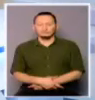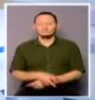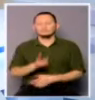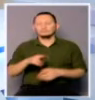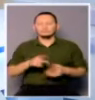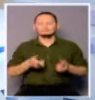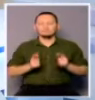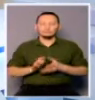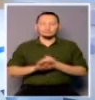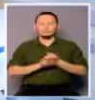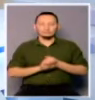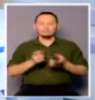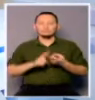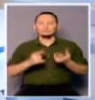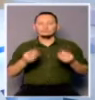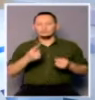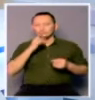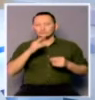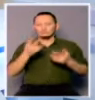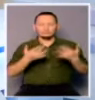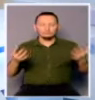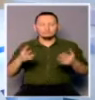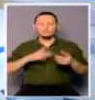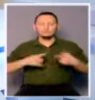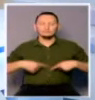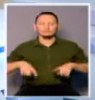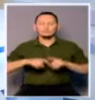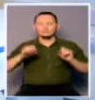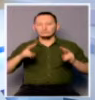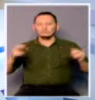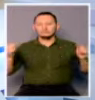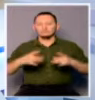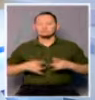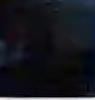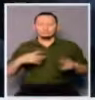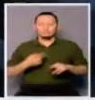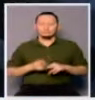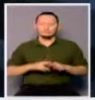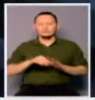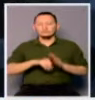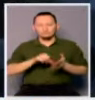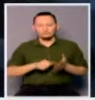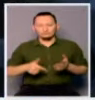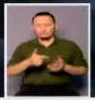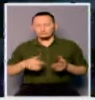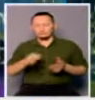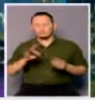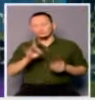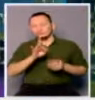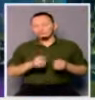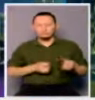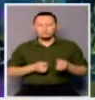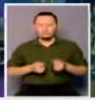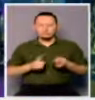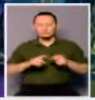Рухани келісім күнін өңіріміздегі бірнеше ұлттың өкілдері Құрманғазы атындағы мәдениет сарайында атап өтті. Қатысушыларға Атырау облысы дін істері басқармасы